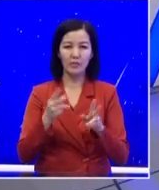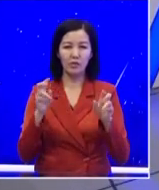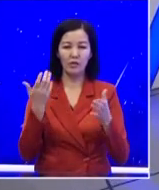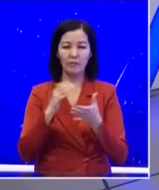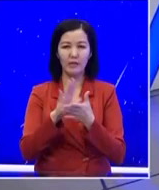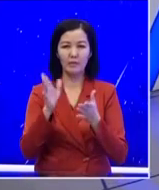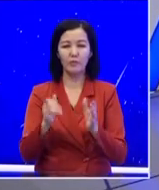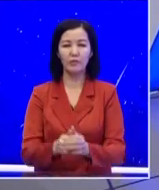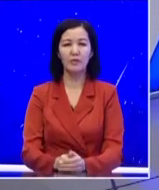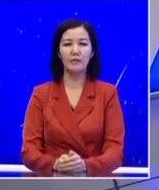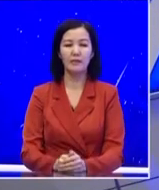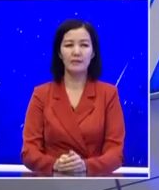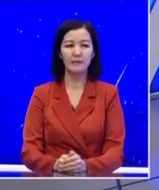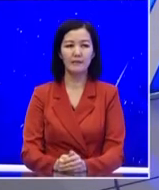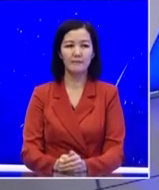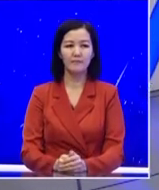Бүгін көретіндеріміз.